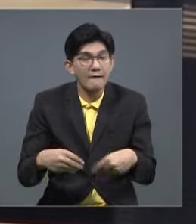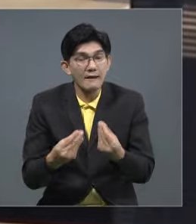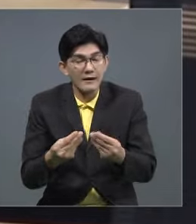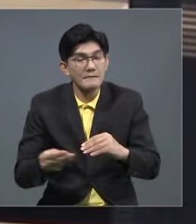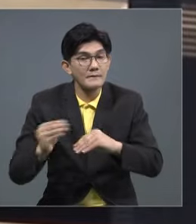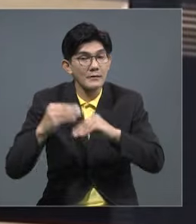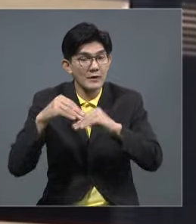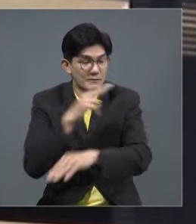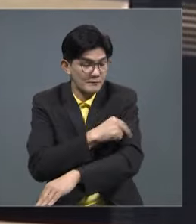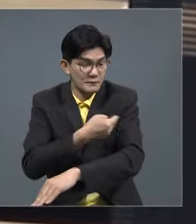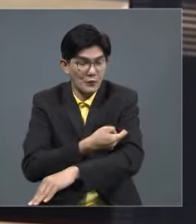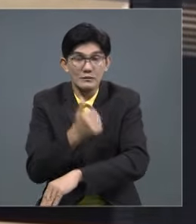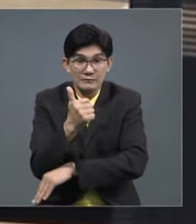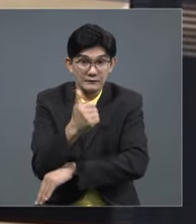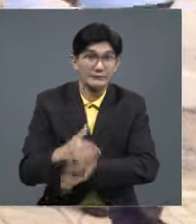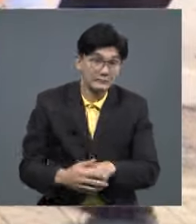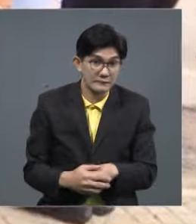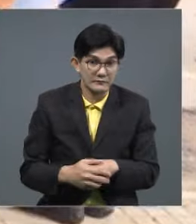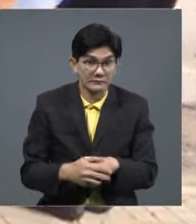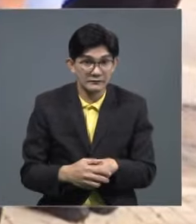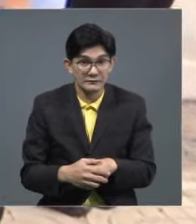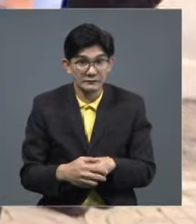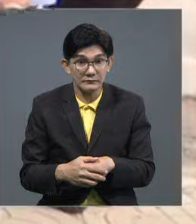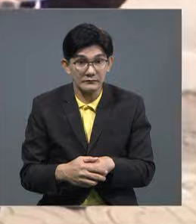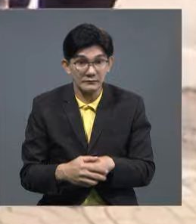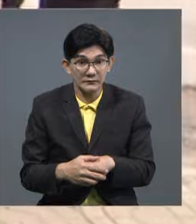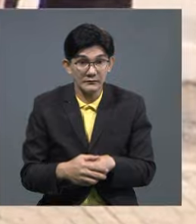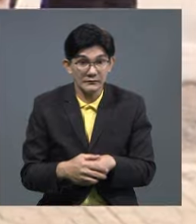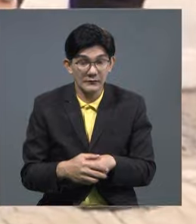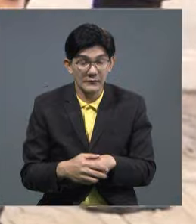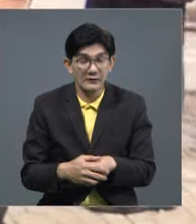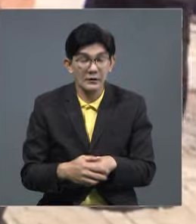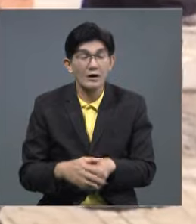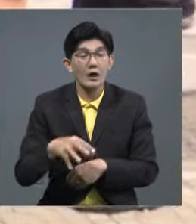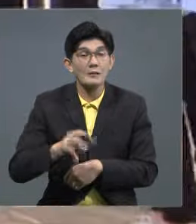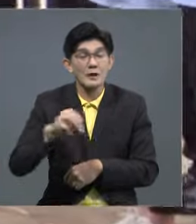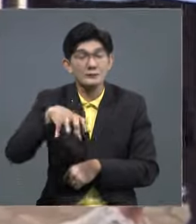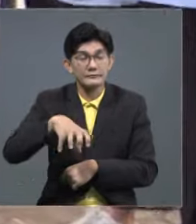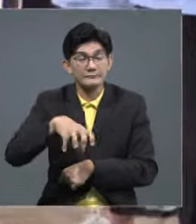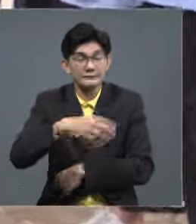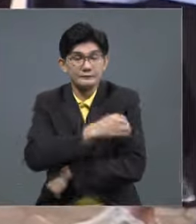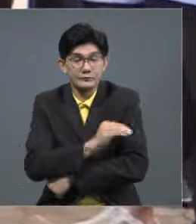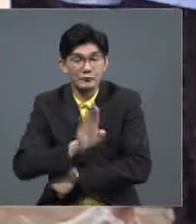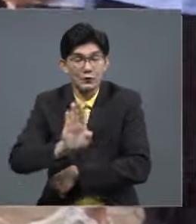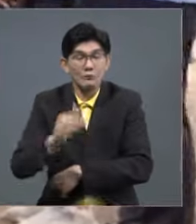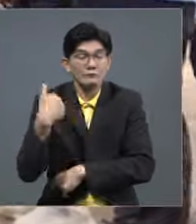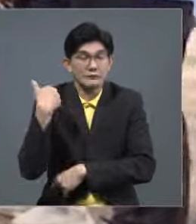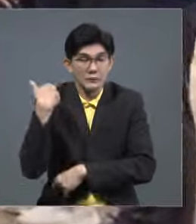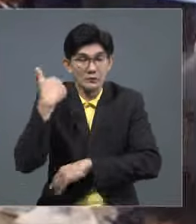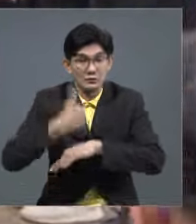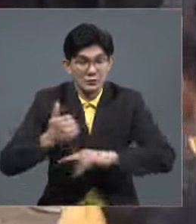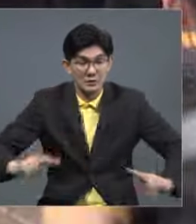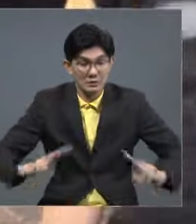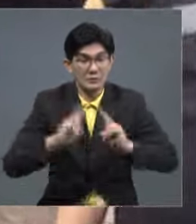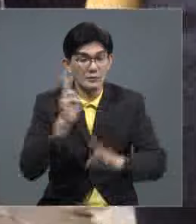พิ่มบุคลากรสาธารณสุขขณะที่ลานสยามมินเทศบาลเมืองอรัญญประเทศนายสมศักดิ์เทพสุทินรัฐมนตรีว่าการกระ